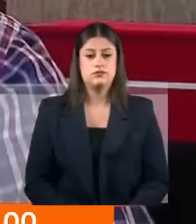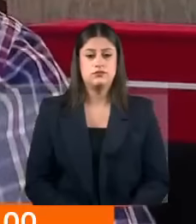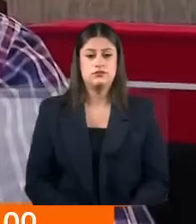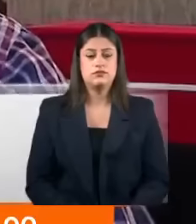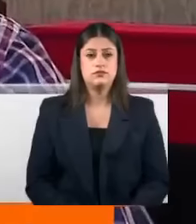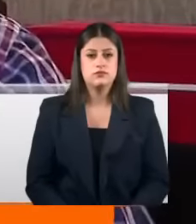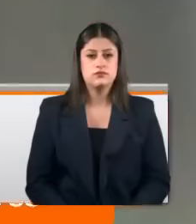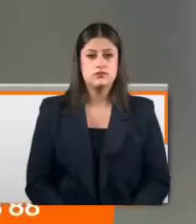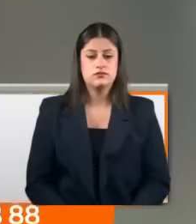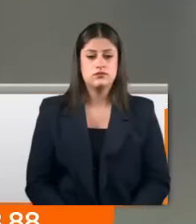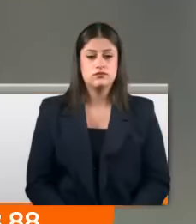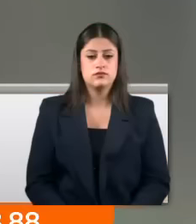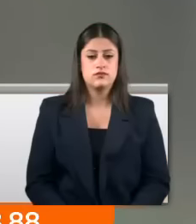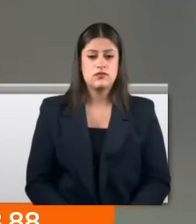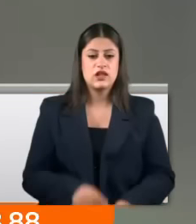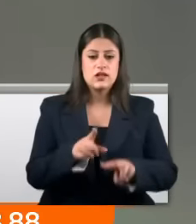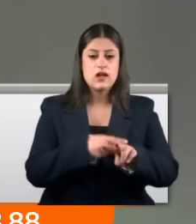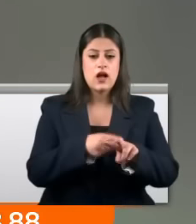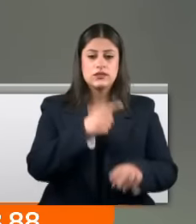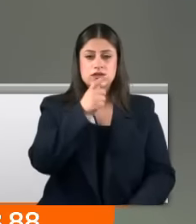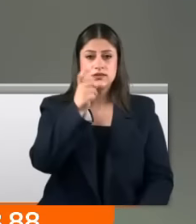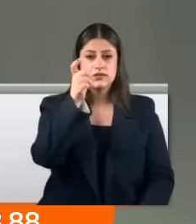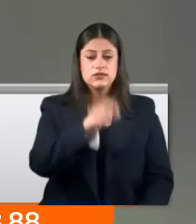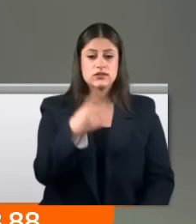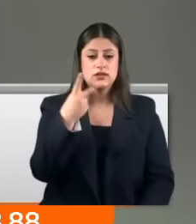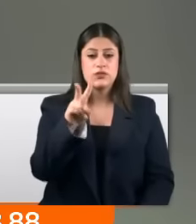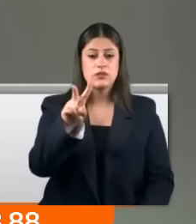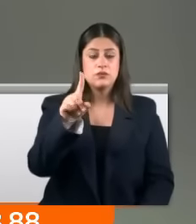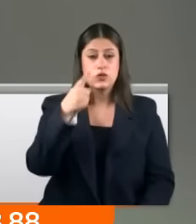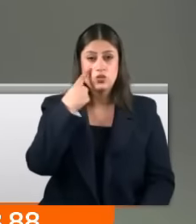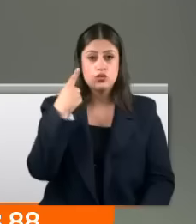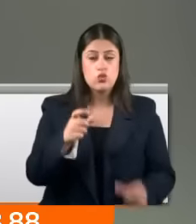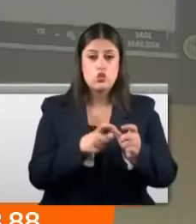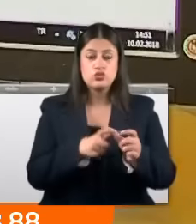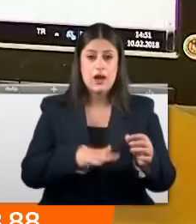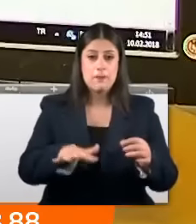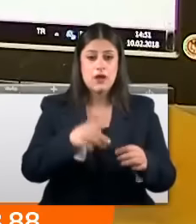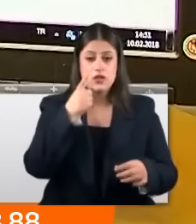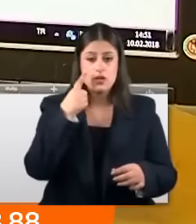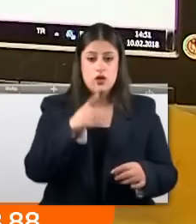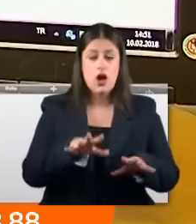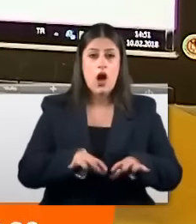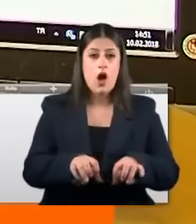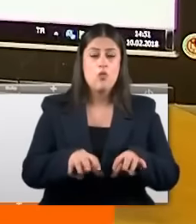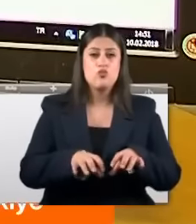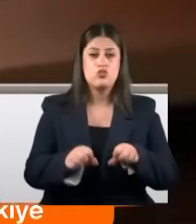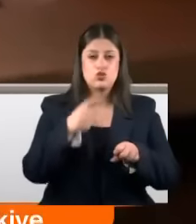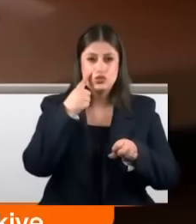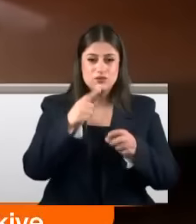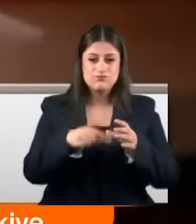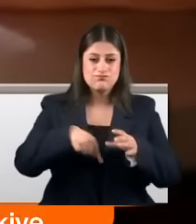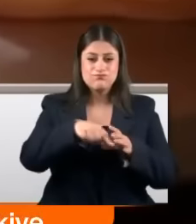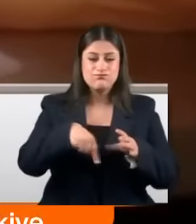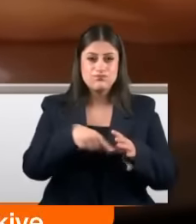dolandırmış çocuk oturduğu yerden. Yasin Yalçınkaya 2021 yılında sosyal medya üzerinden hamur yoğurma makinesi,